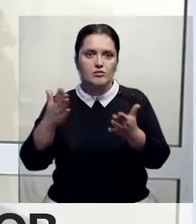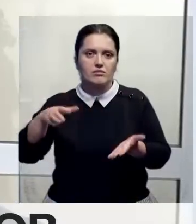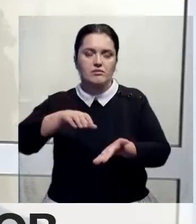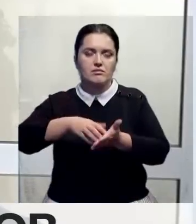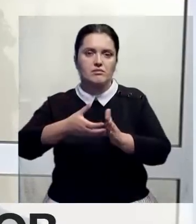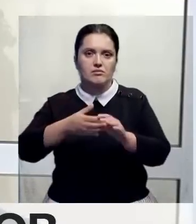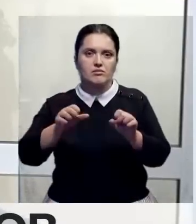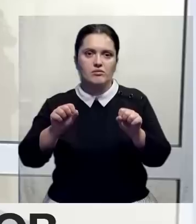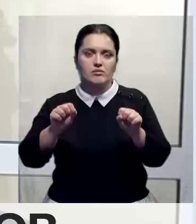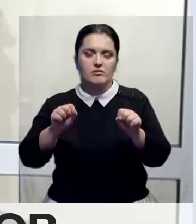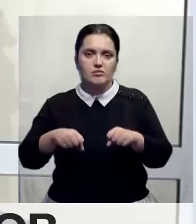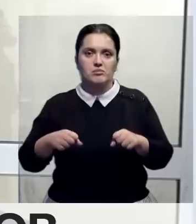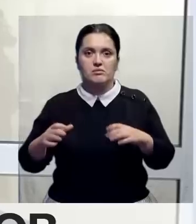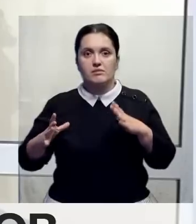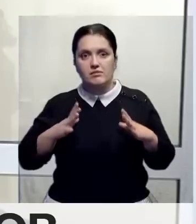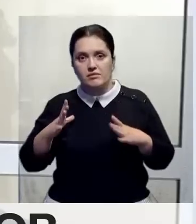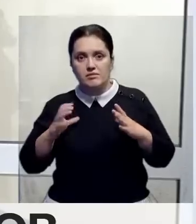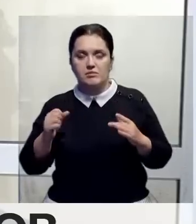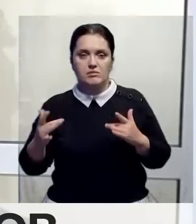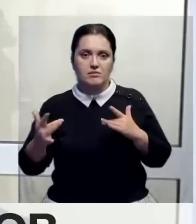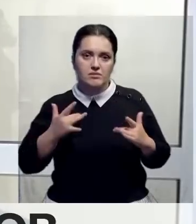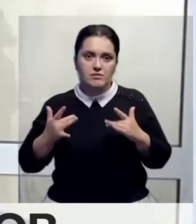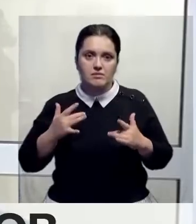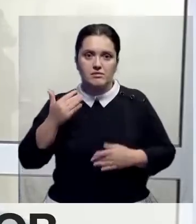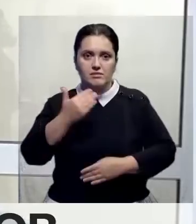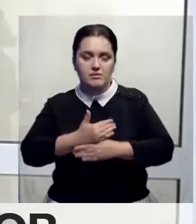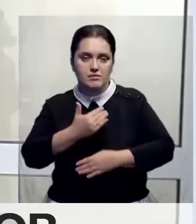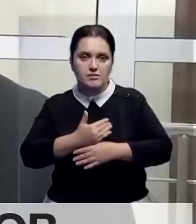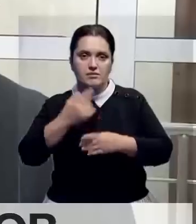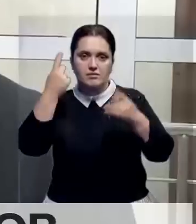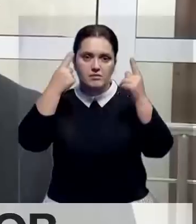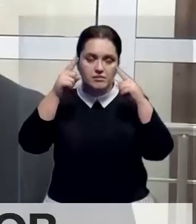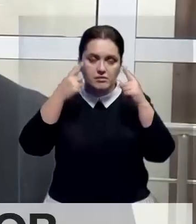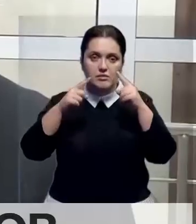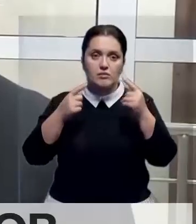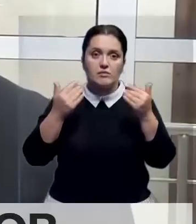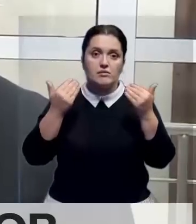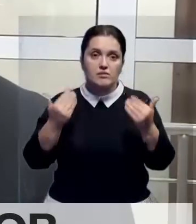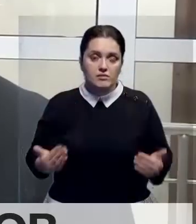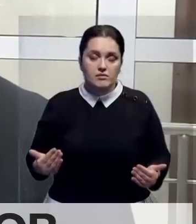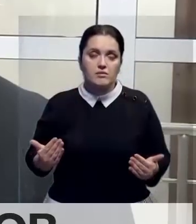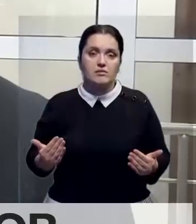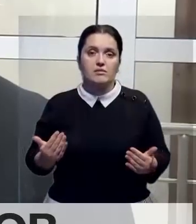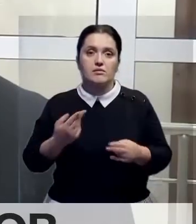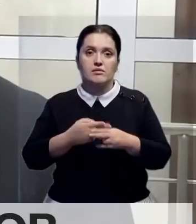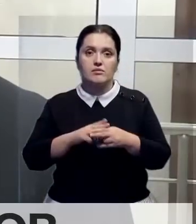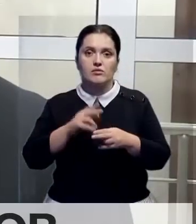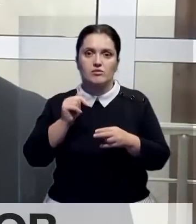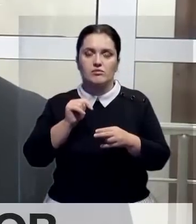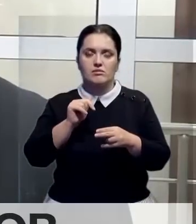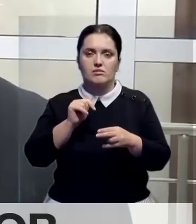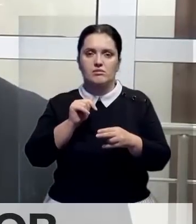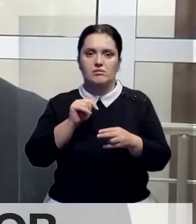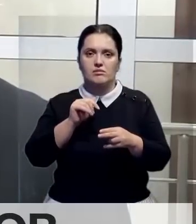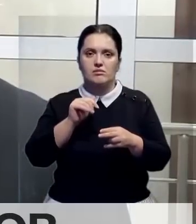могут репетировать какие-то постановки художественные, творческие. В настоящий момент идет активная процедура заселения,